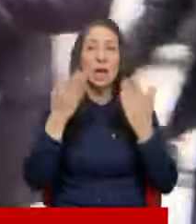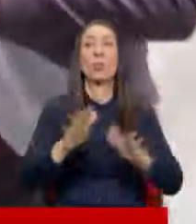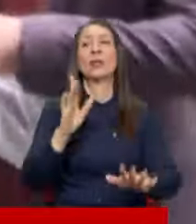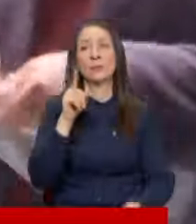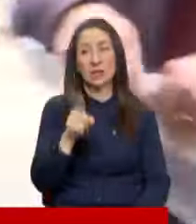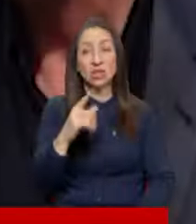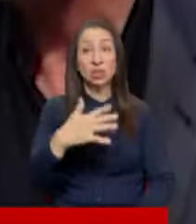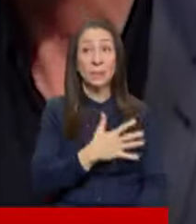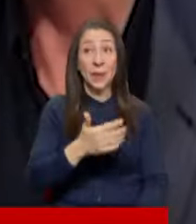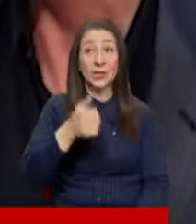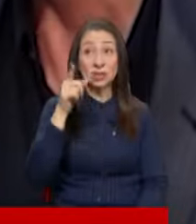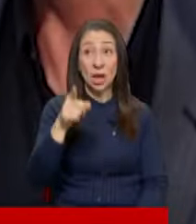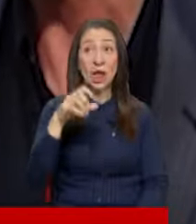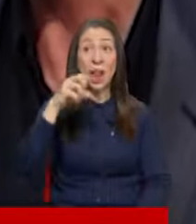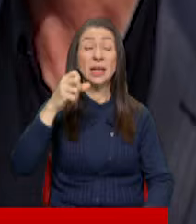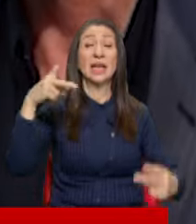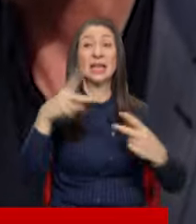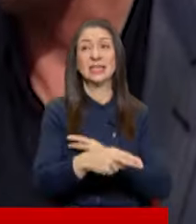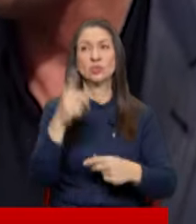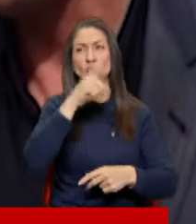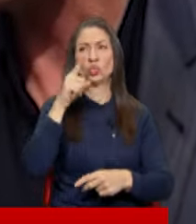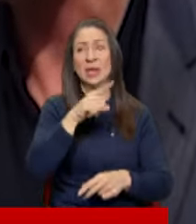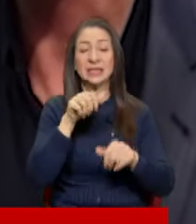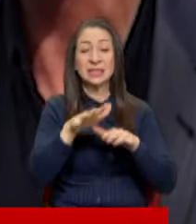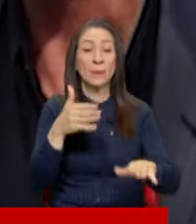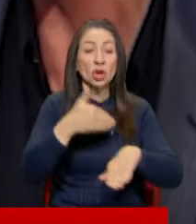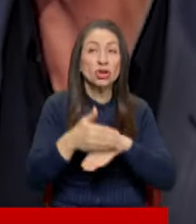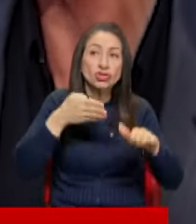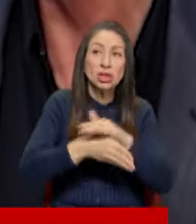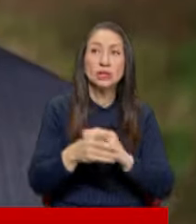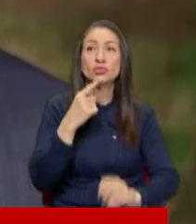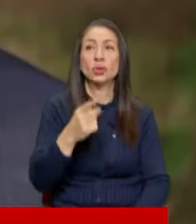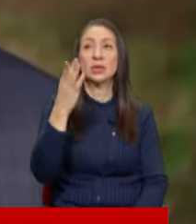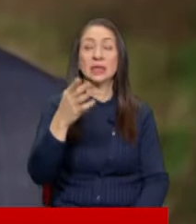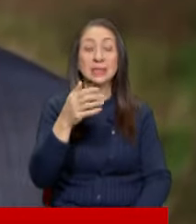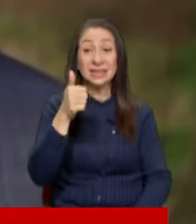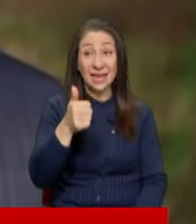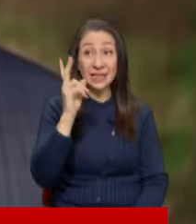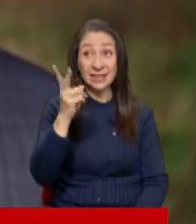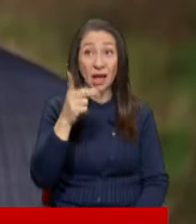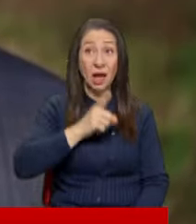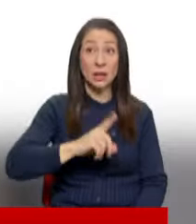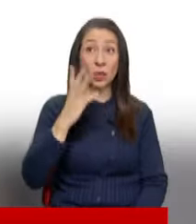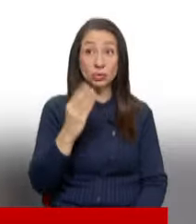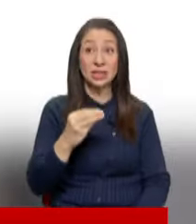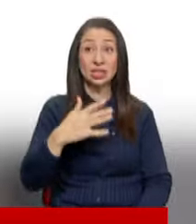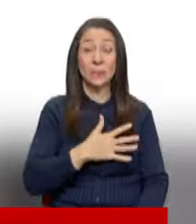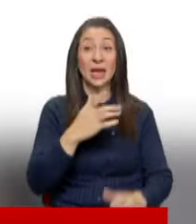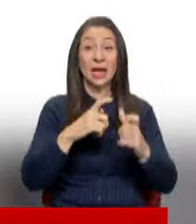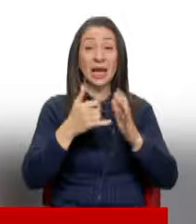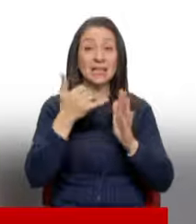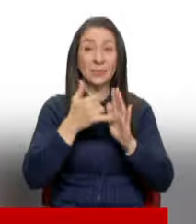edilmedi CHP'li Başkan elektrik kesintisi nedeniyle sisteme geç girildiğini söyledi Saadet partisinden aday olacak CHP